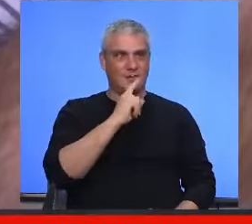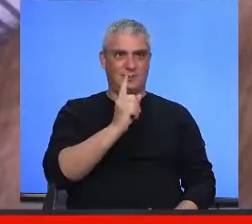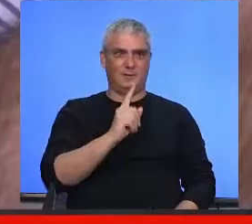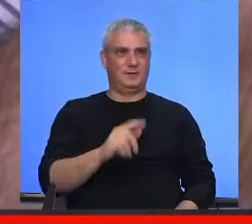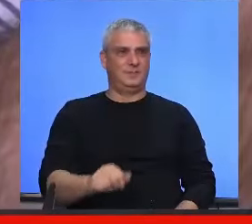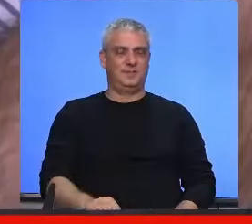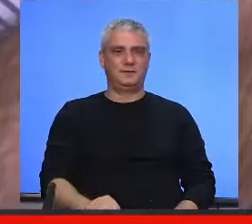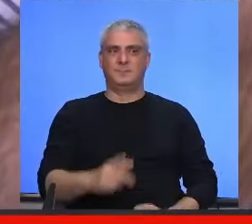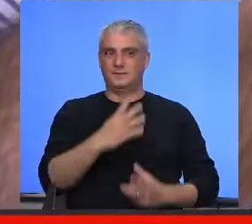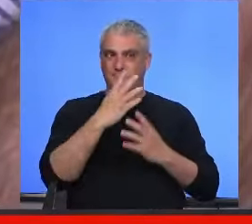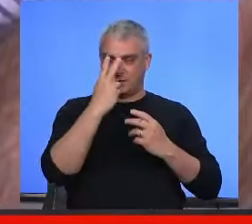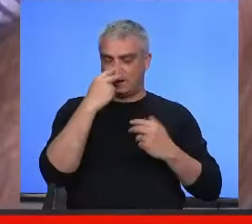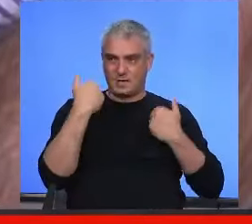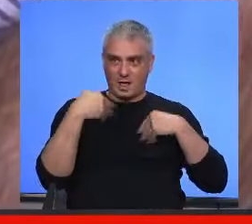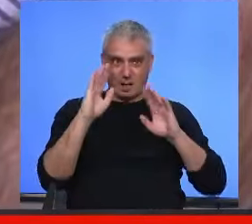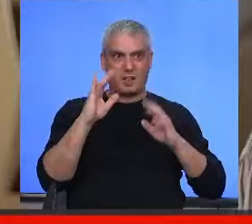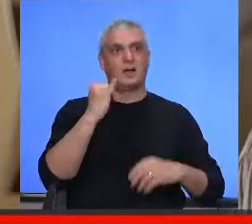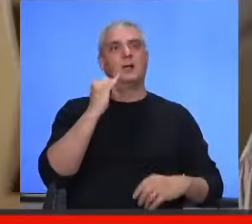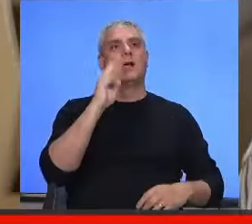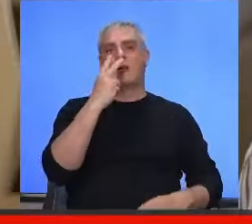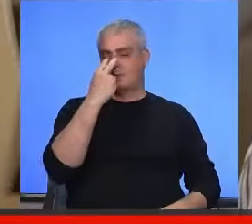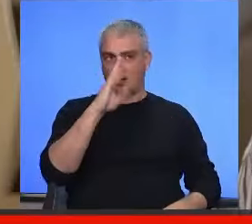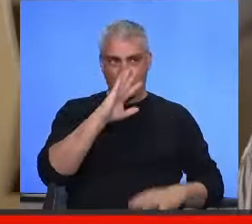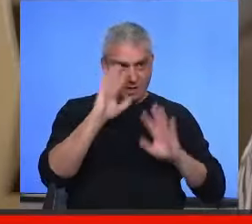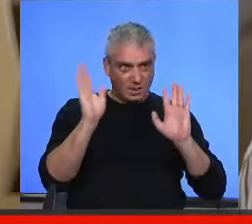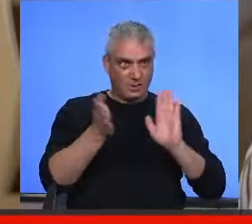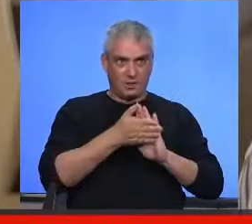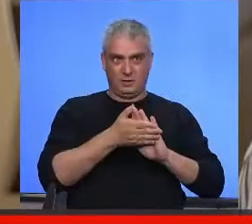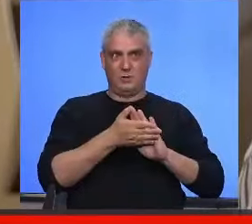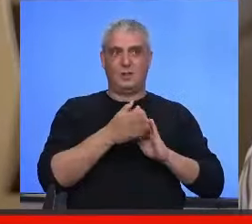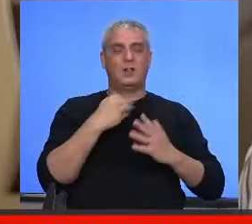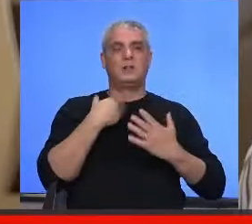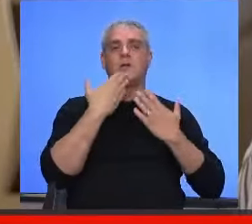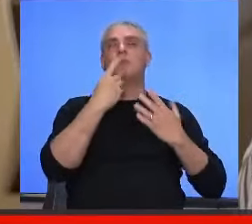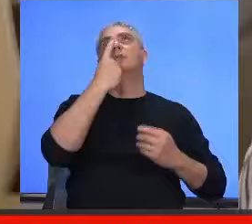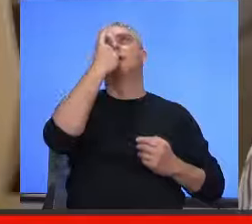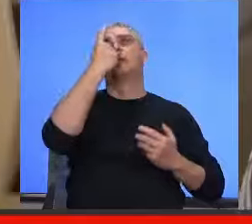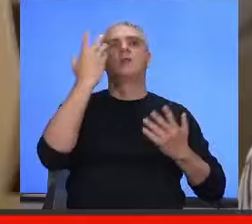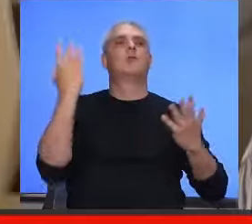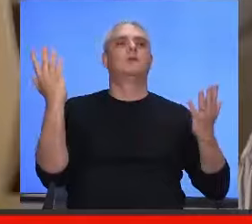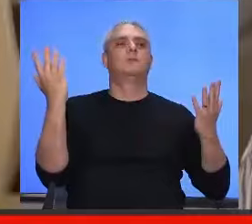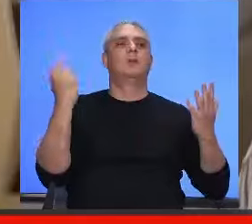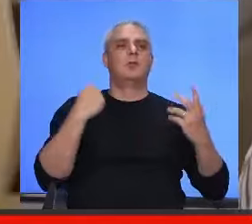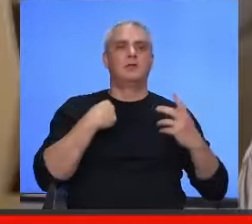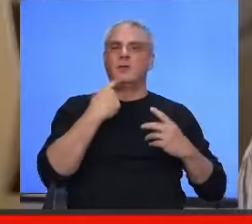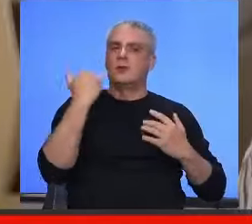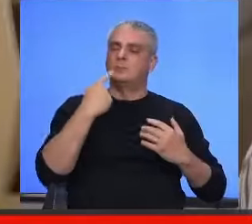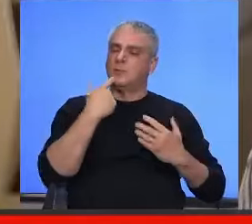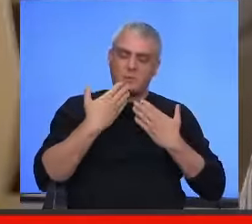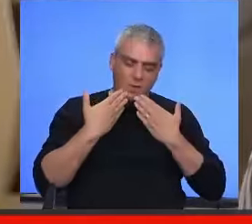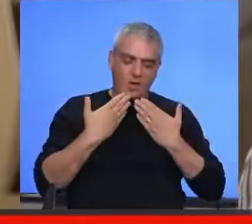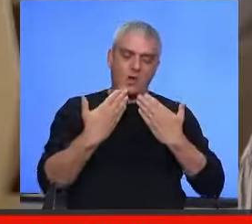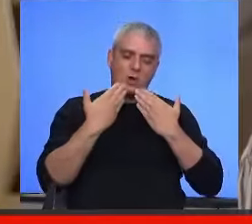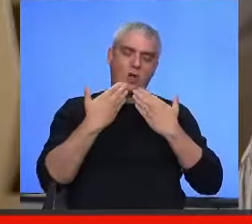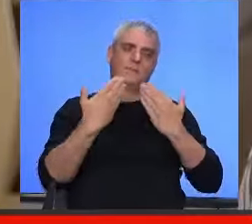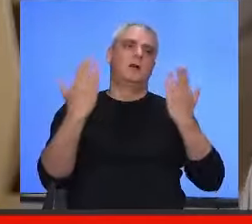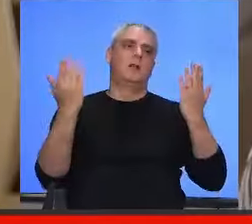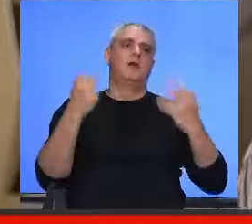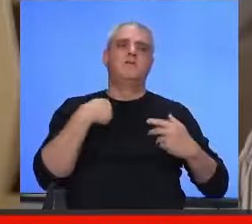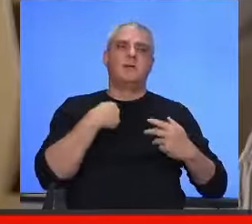אם אתה רוצה, אני אתן לך. איבדת את הראייה. גם את הראייה, גם את הכל, אני מודה לו, לאלוהים, אני קורא כל הזמן גומל, ואני